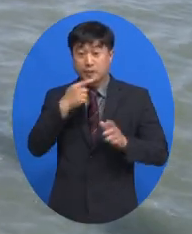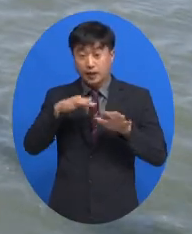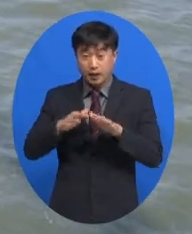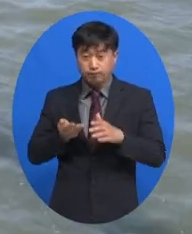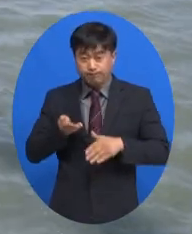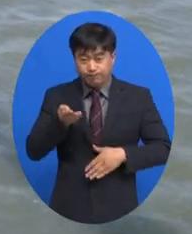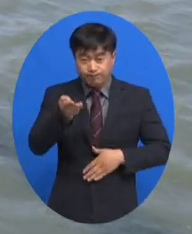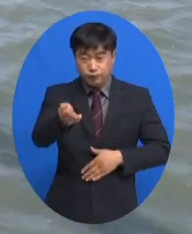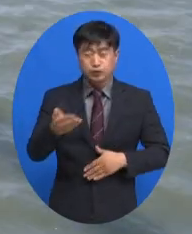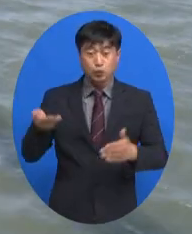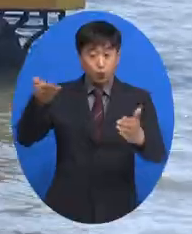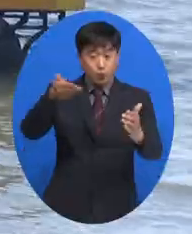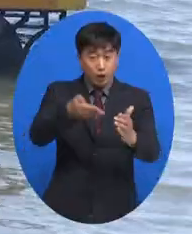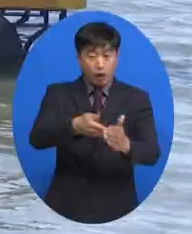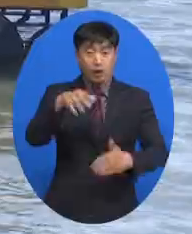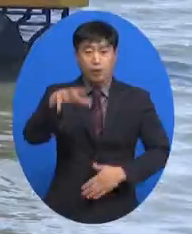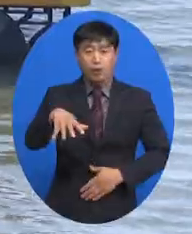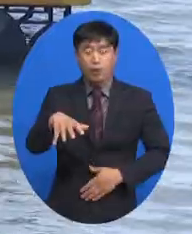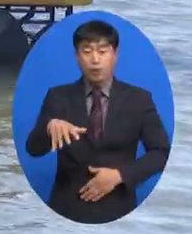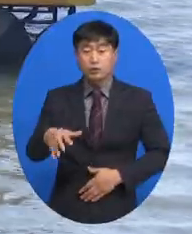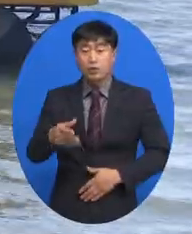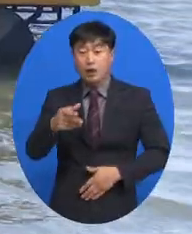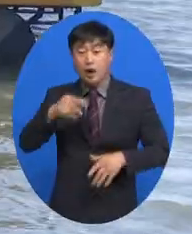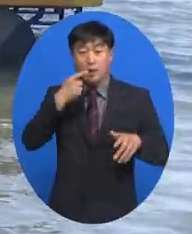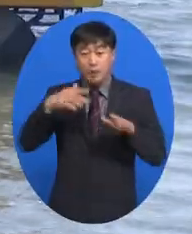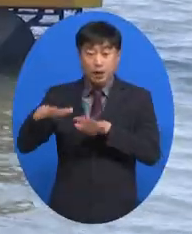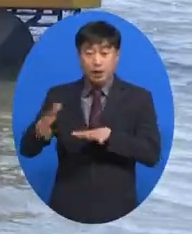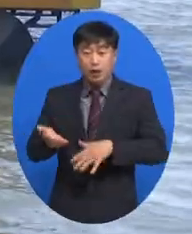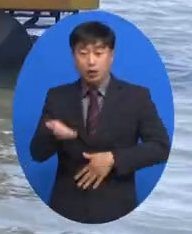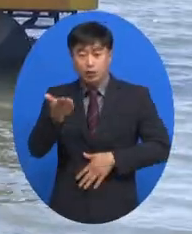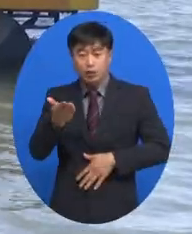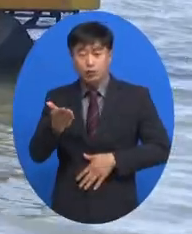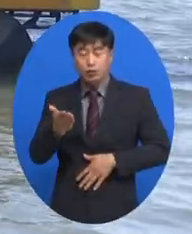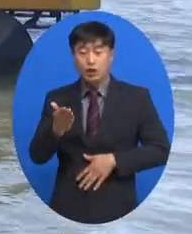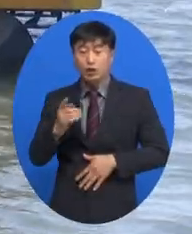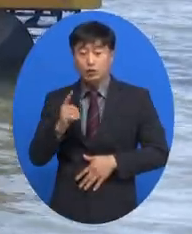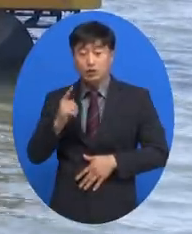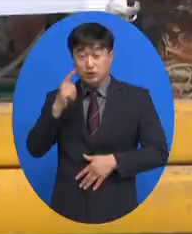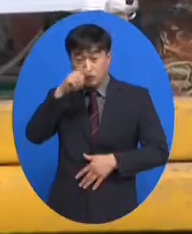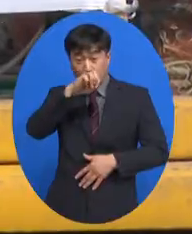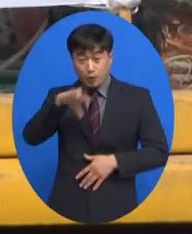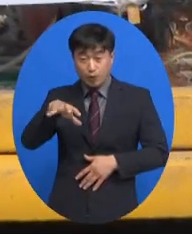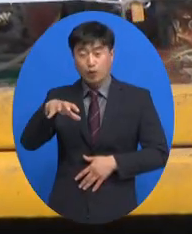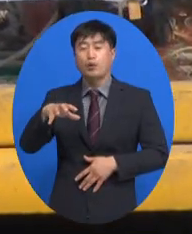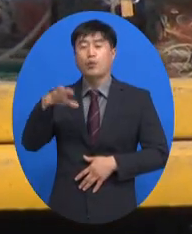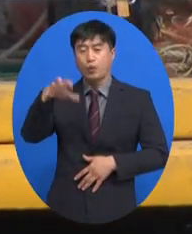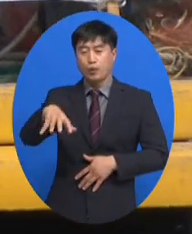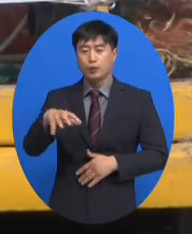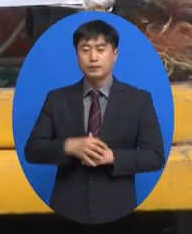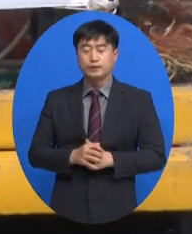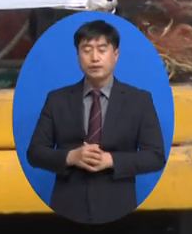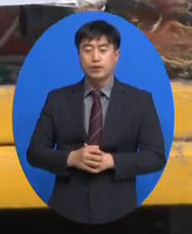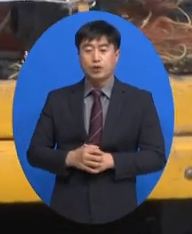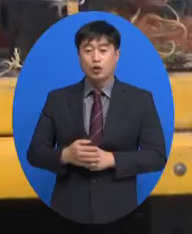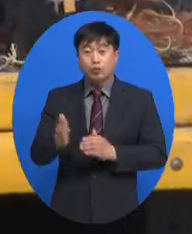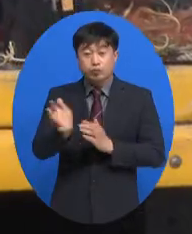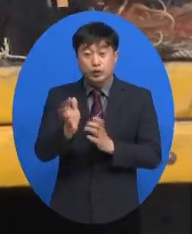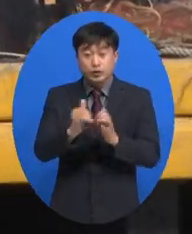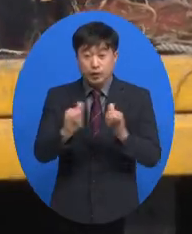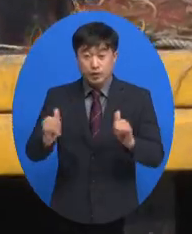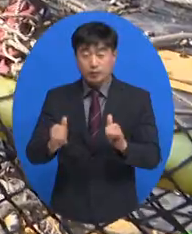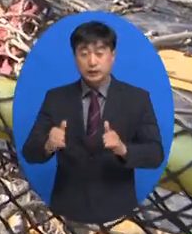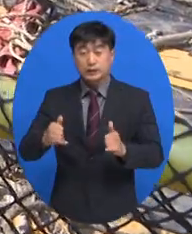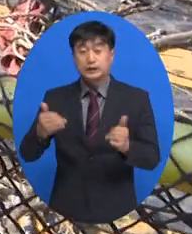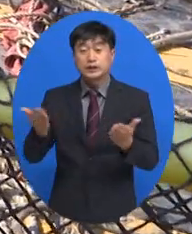내달립니다. 도착한 곳은 바다의 선상 쓰레기 집하장, 도심 속 쓰레기통과 같은 겁니다. 어부들이